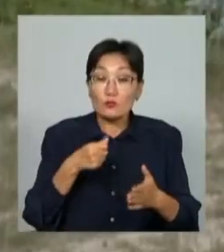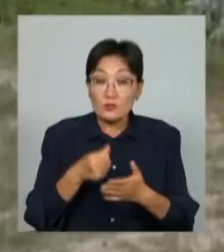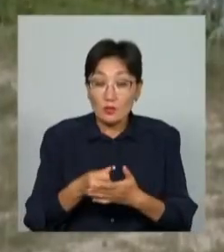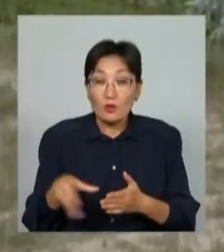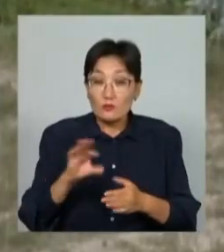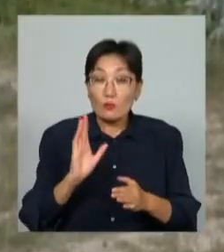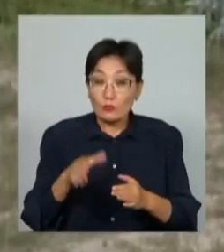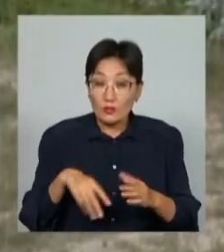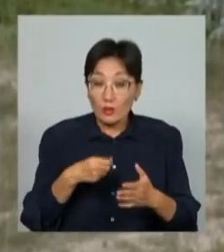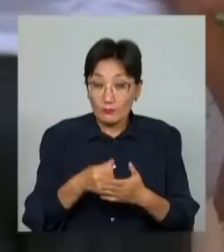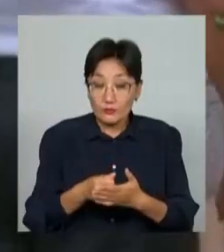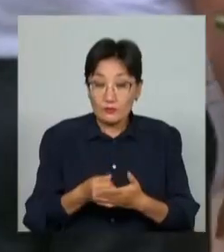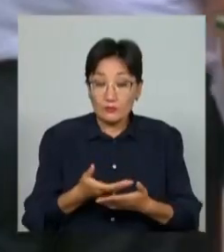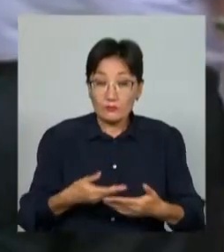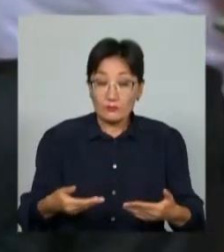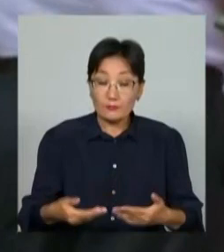все будет оплачено.